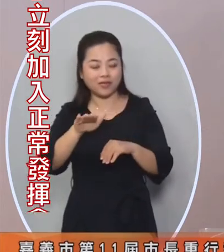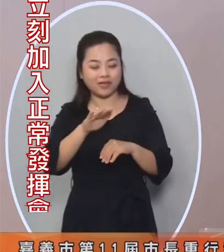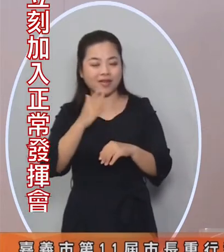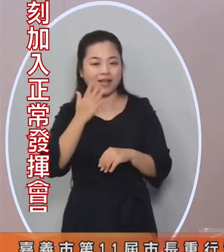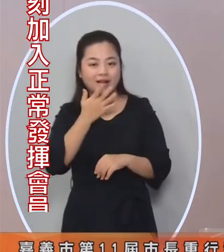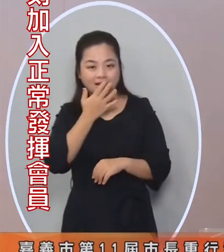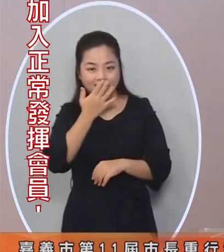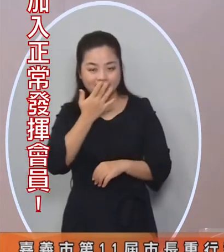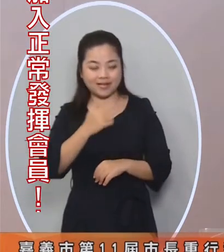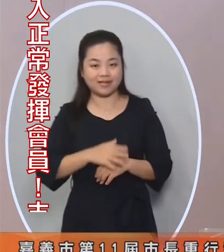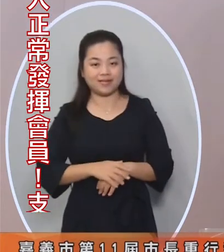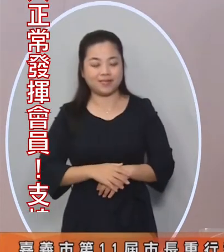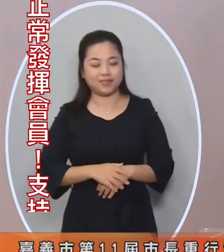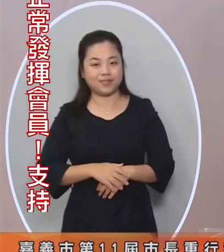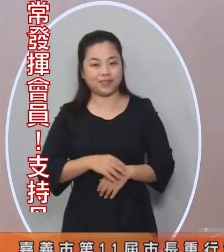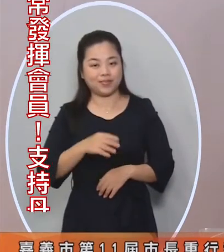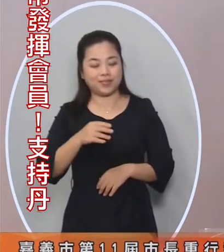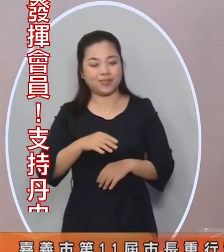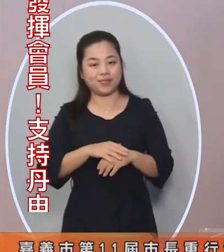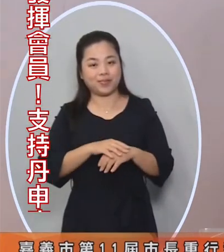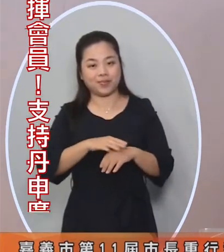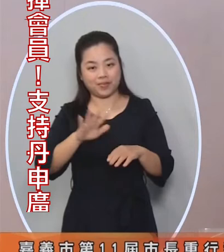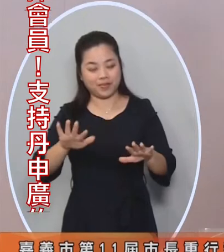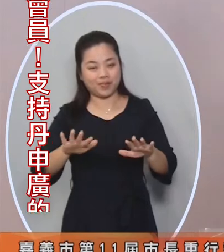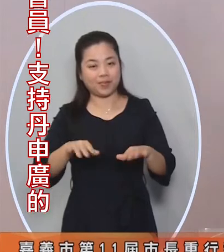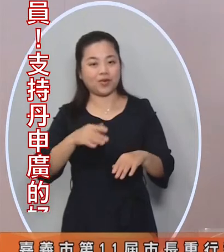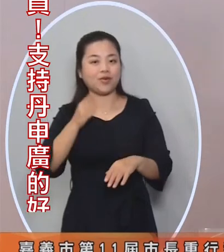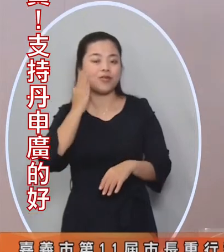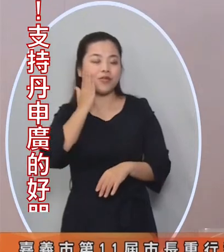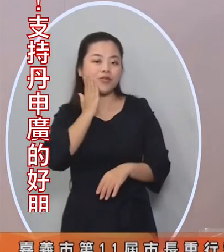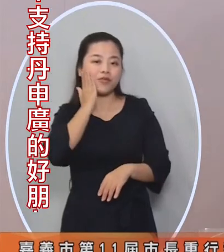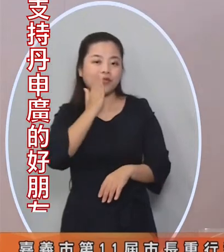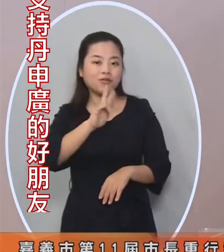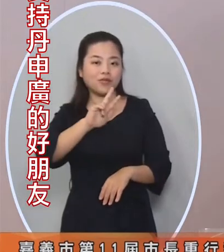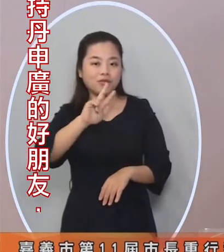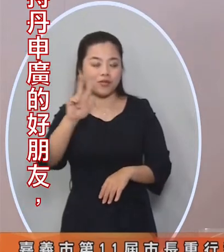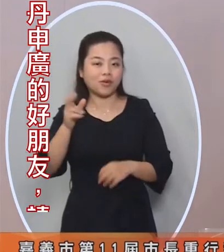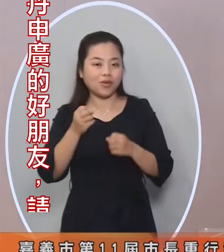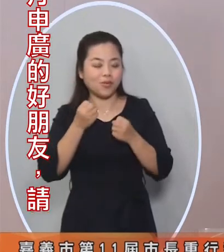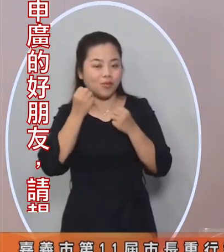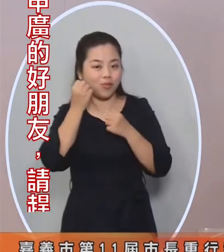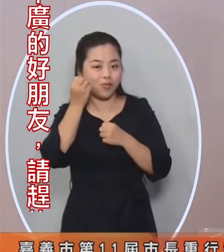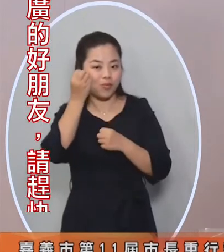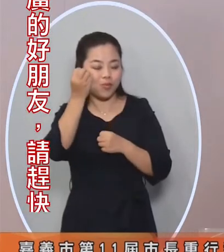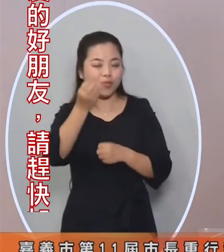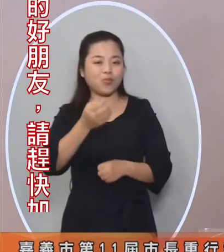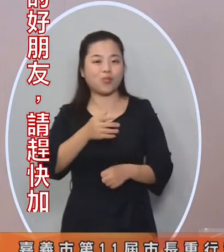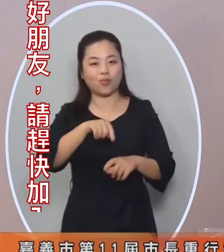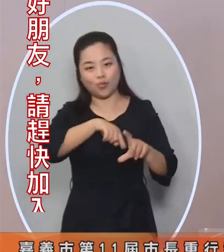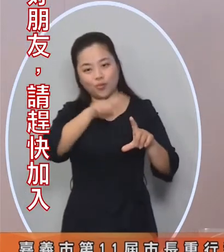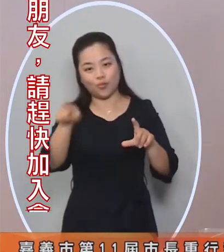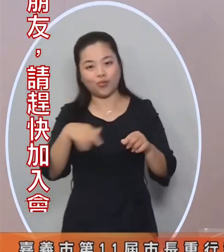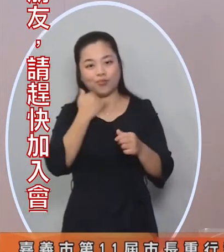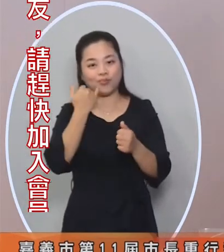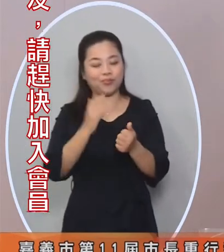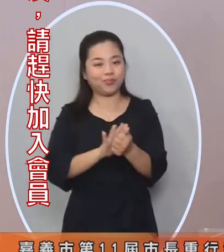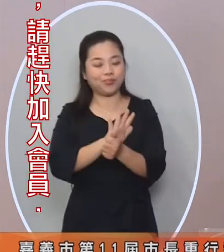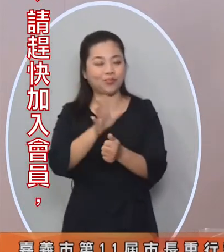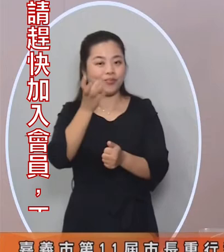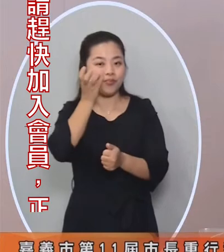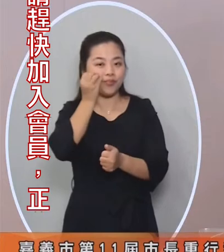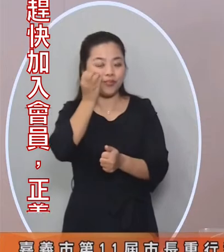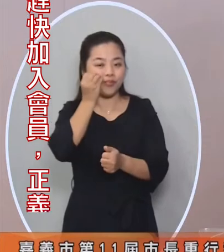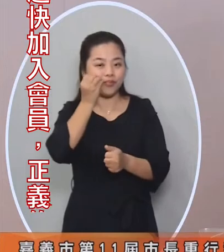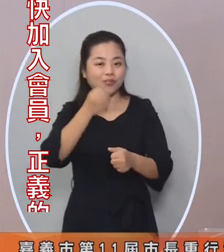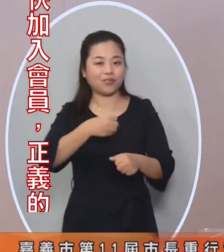们从心灵之眼创造出一个粉红色泡泡圈圈，非常圆满，非常圆融，非常可爱。我们观想财神总